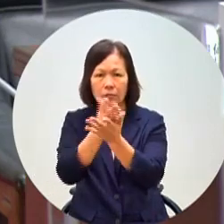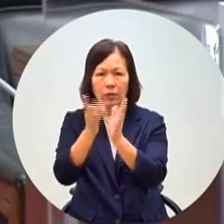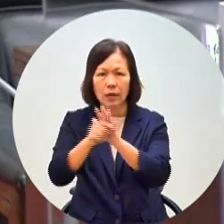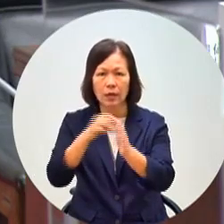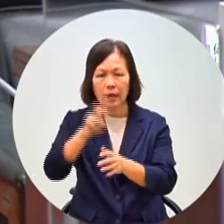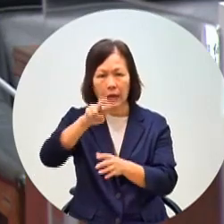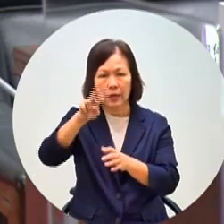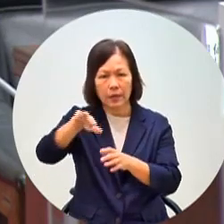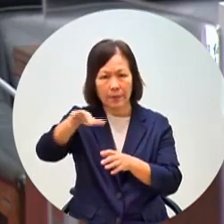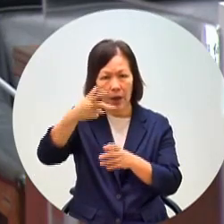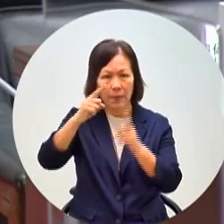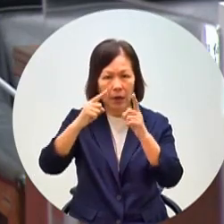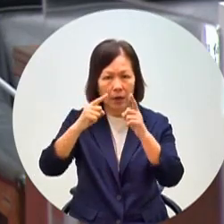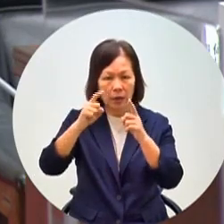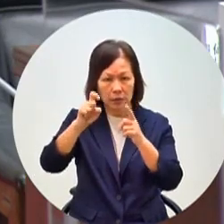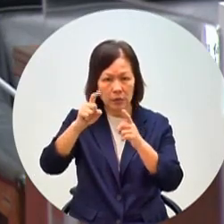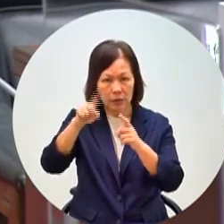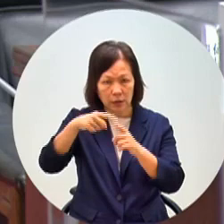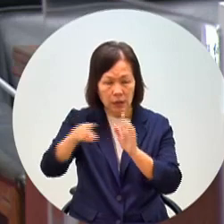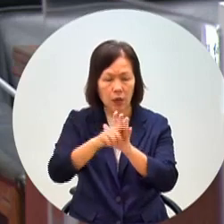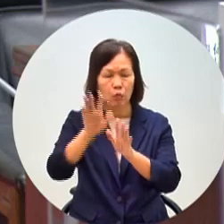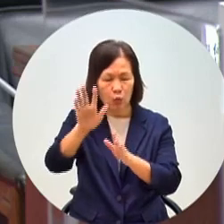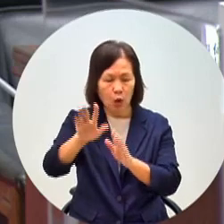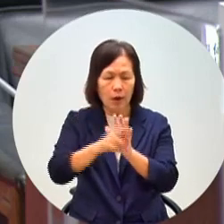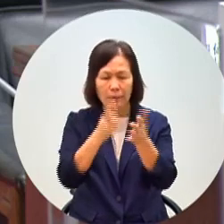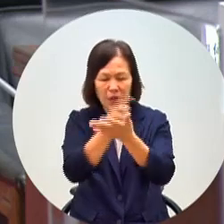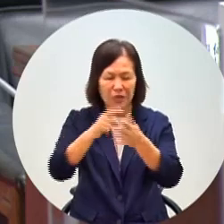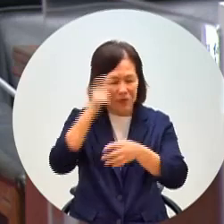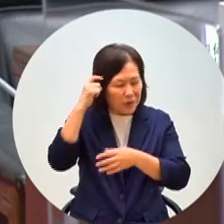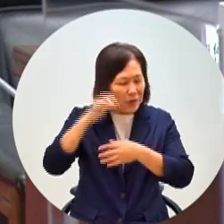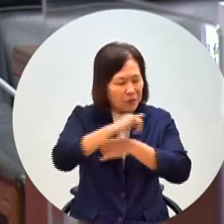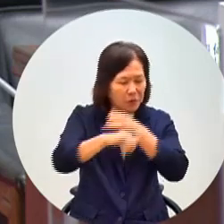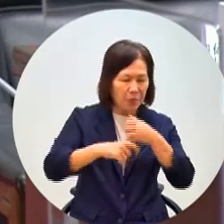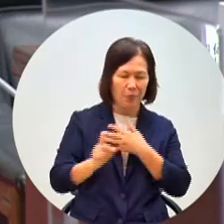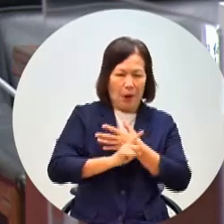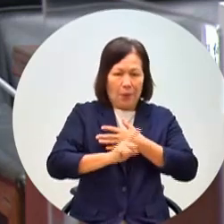2810人了，我们真的是活得人心惶惶啊。